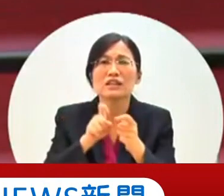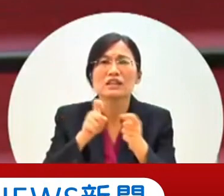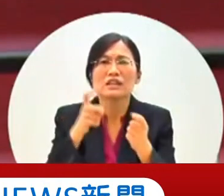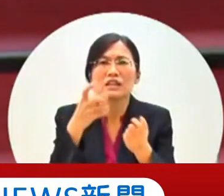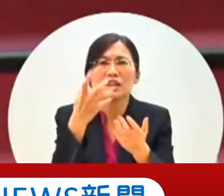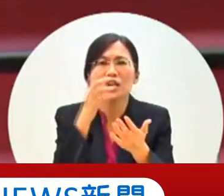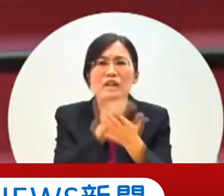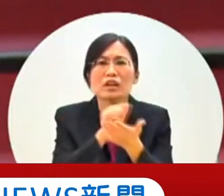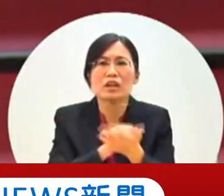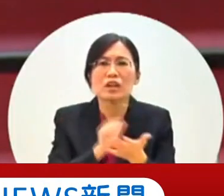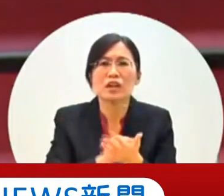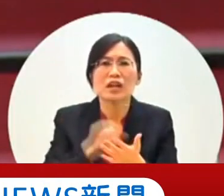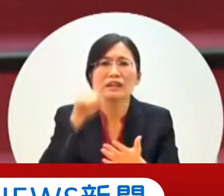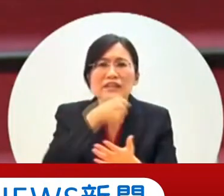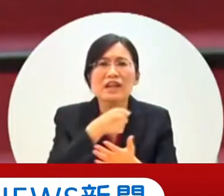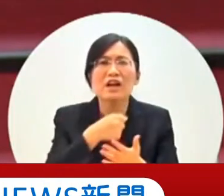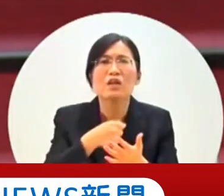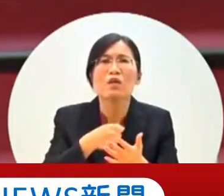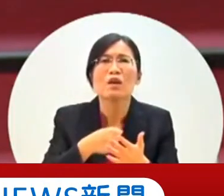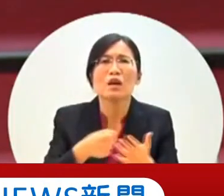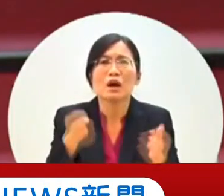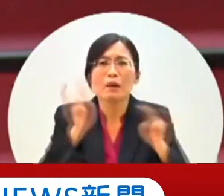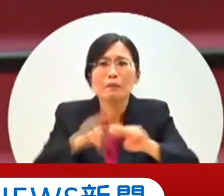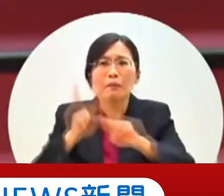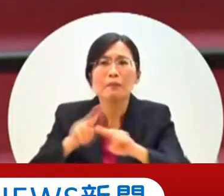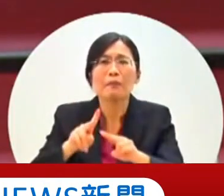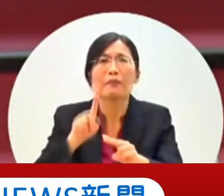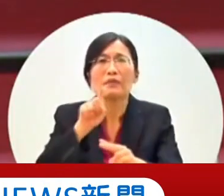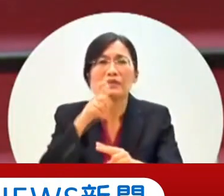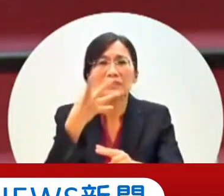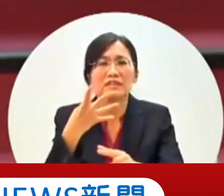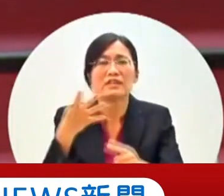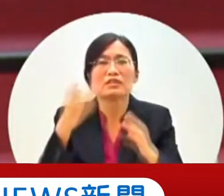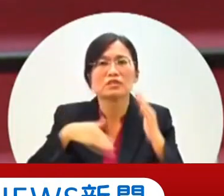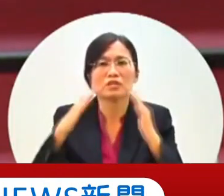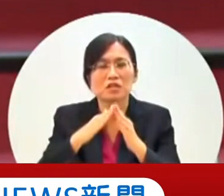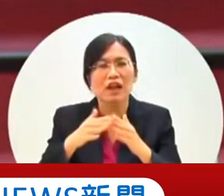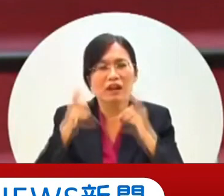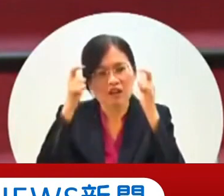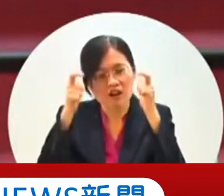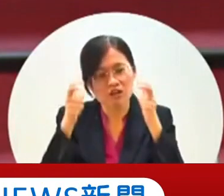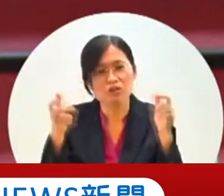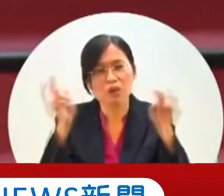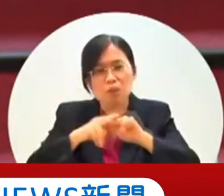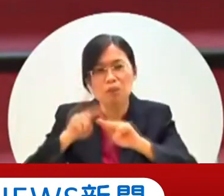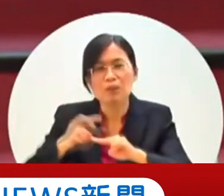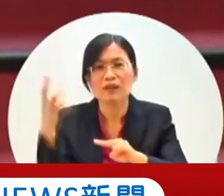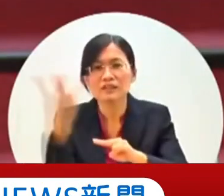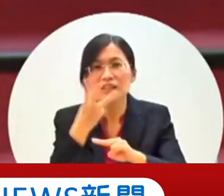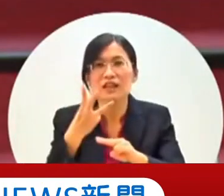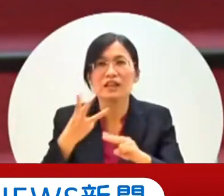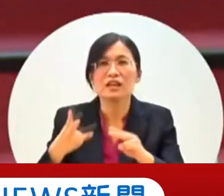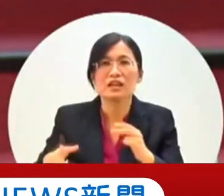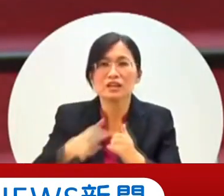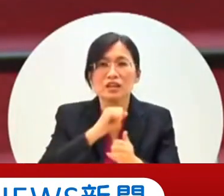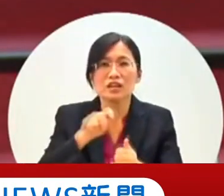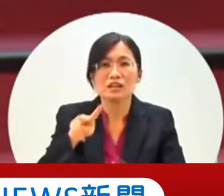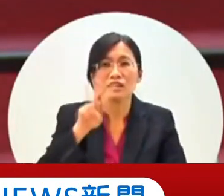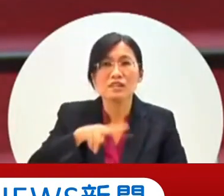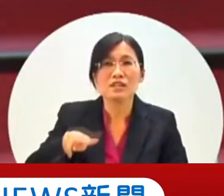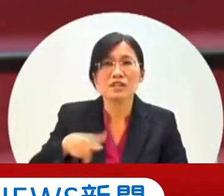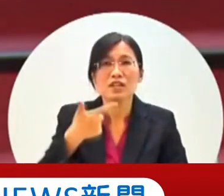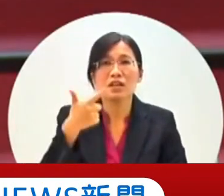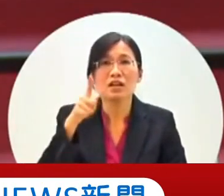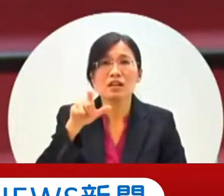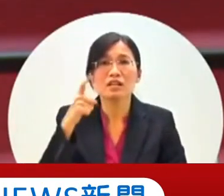数字也并非小数，每2年就需要关闭3所学校。全国有2661所小学，